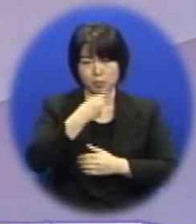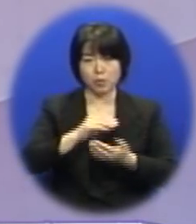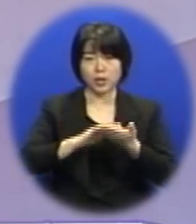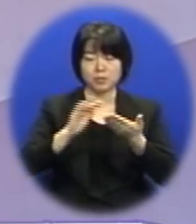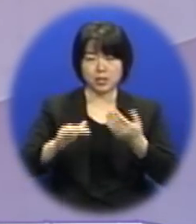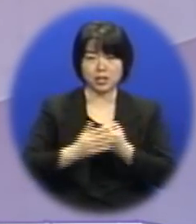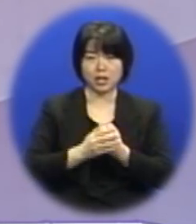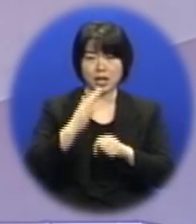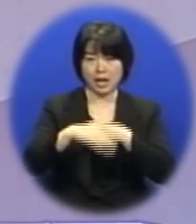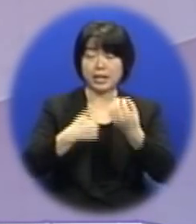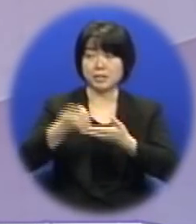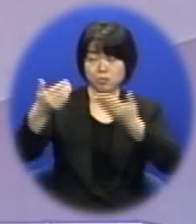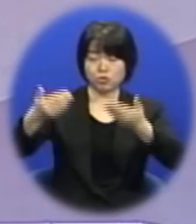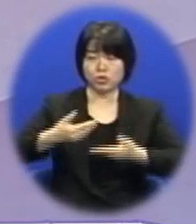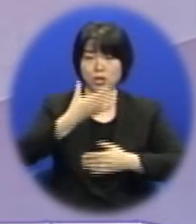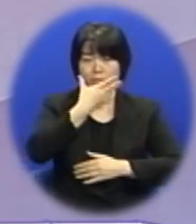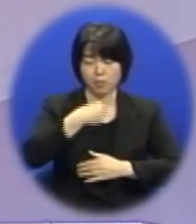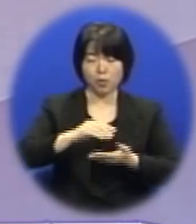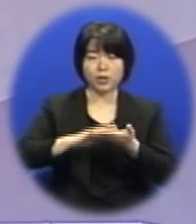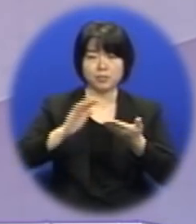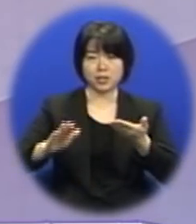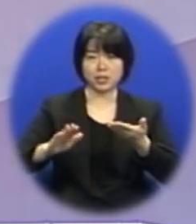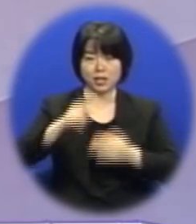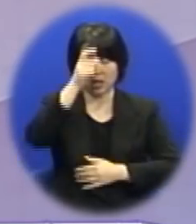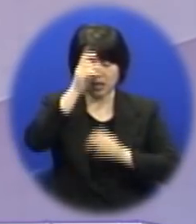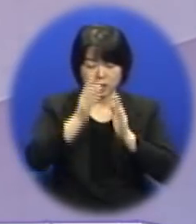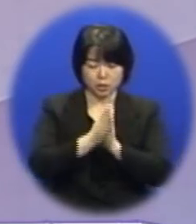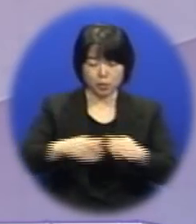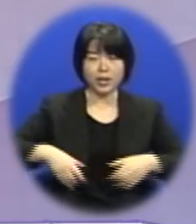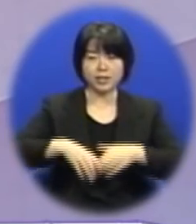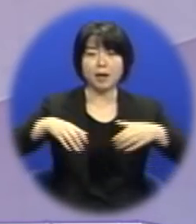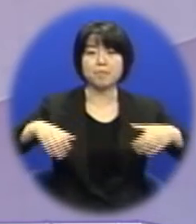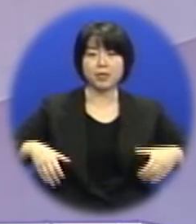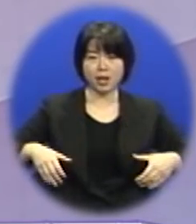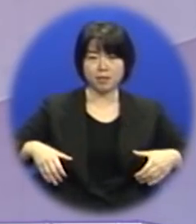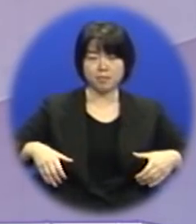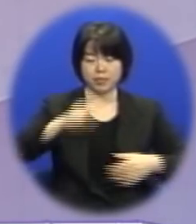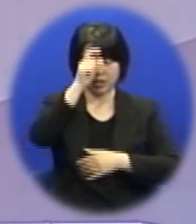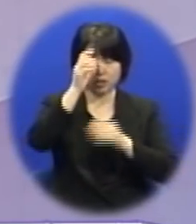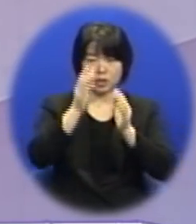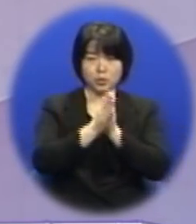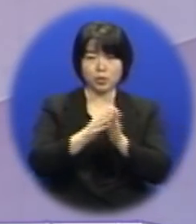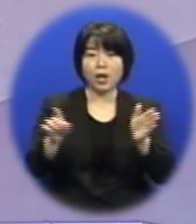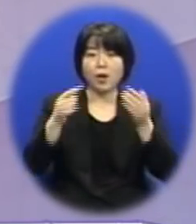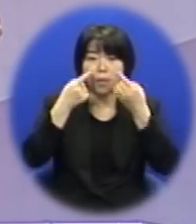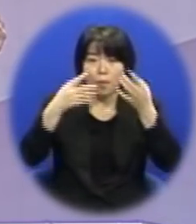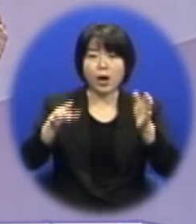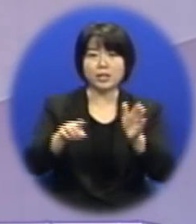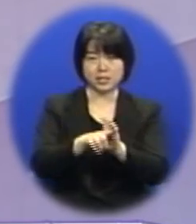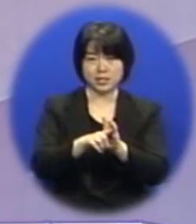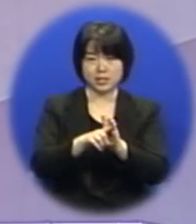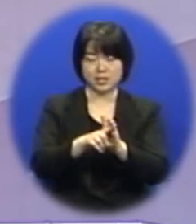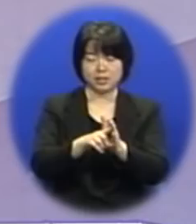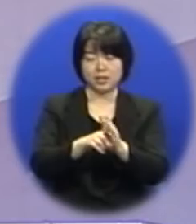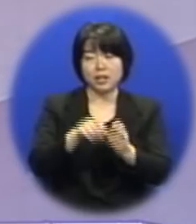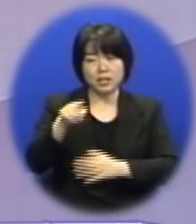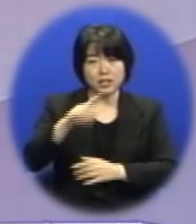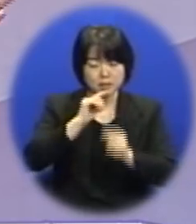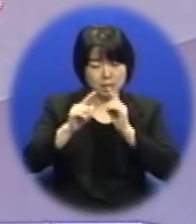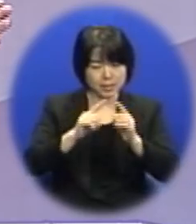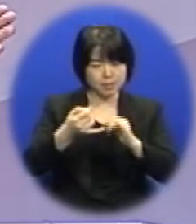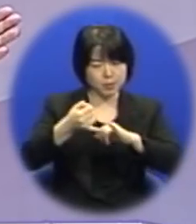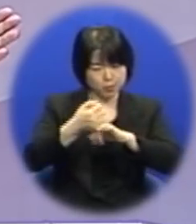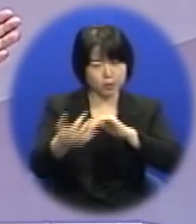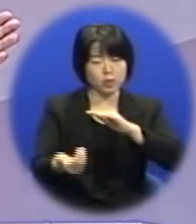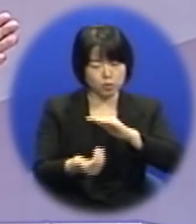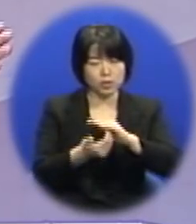하나님께서 주신 복입니다. 기도의 담대함, 기도의 확신이죠. 이 말씀은 반드시 이루어진다. 하나님의 말씀은